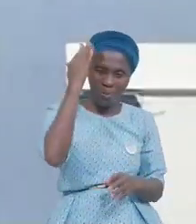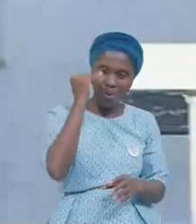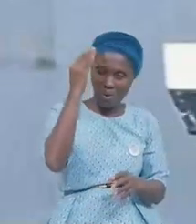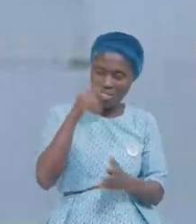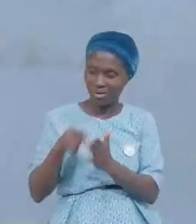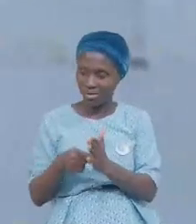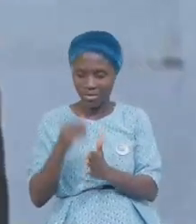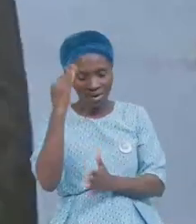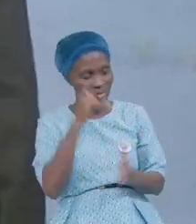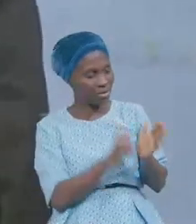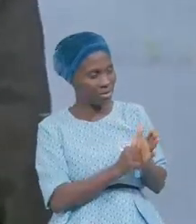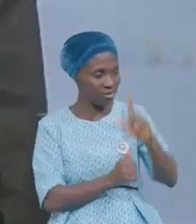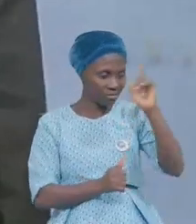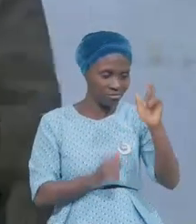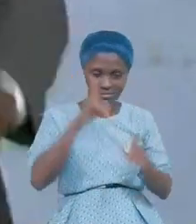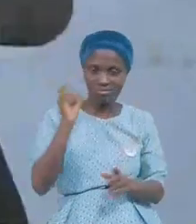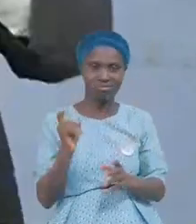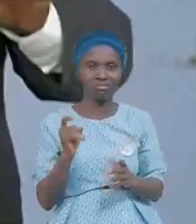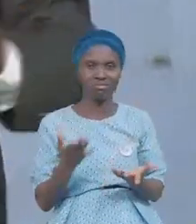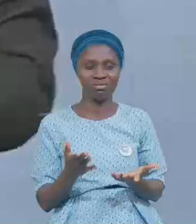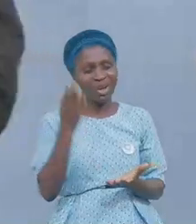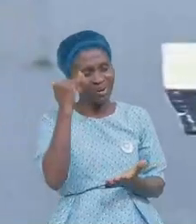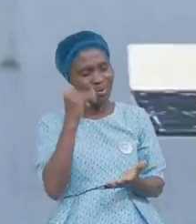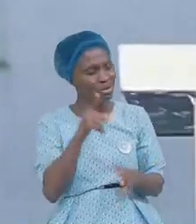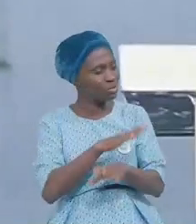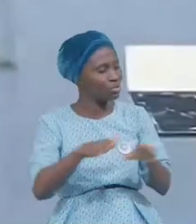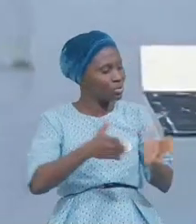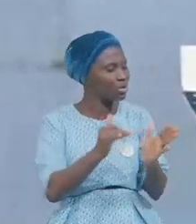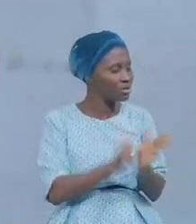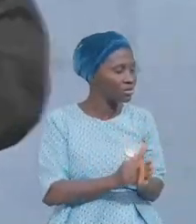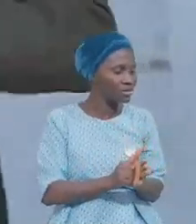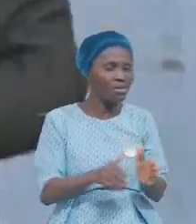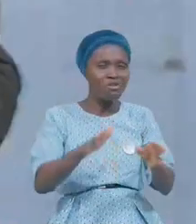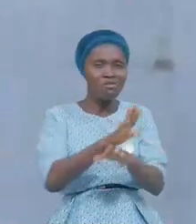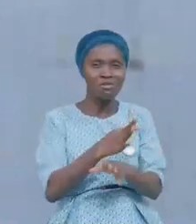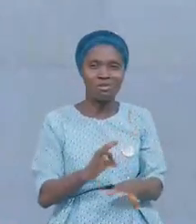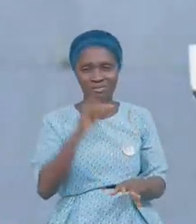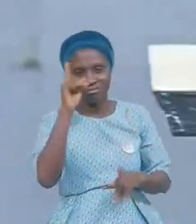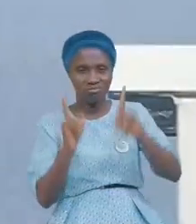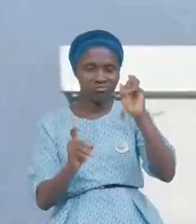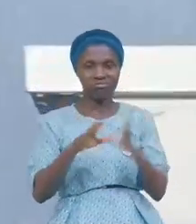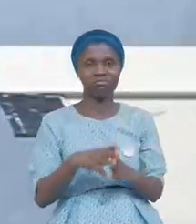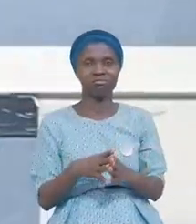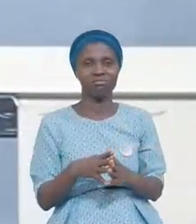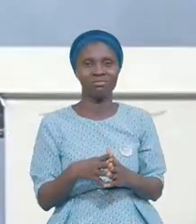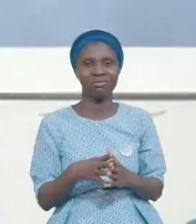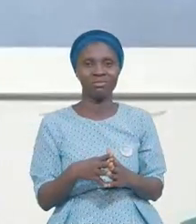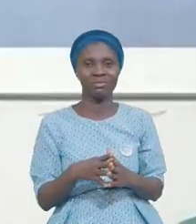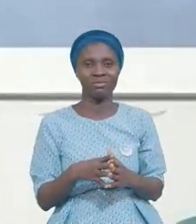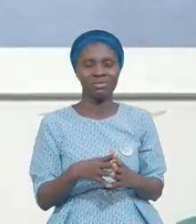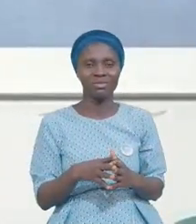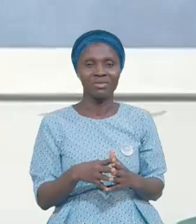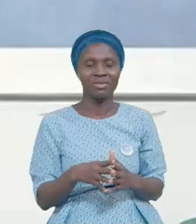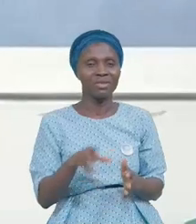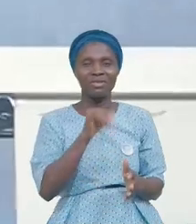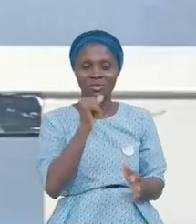ceci? Pourquoi ne pas permettre telle autre chose? Ils sont pleins de critiques. Ils ne contribuent pas. Ils